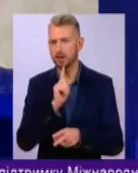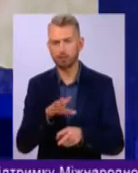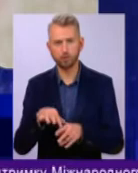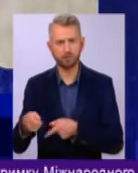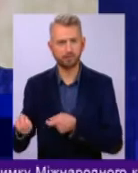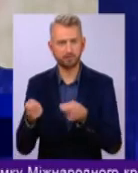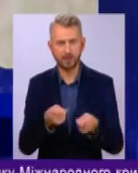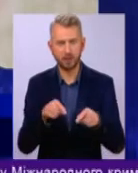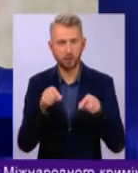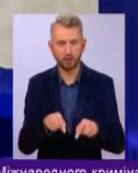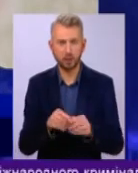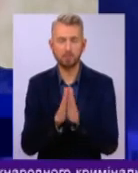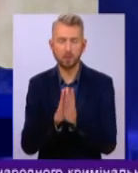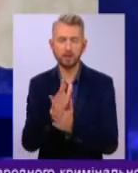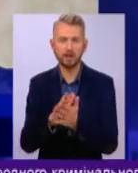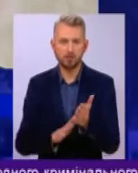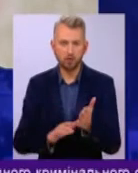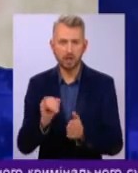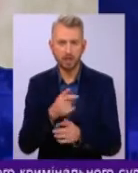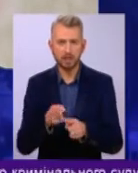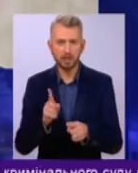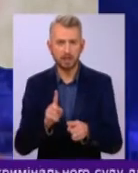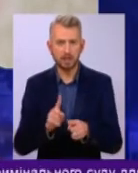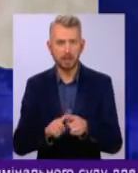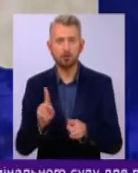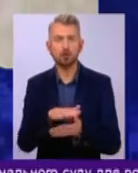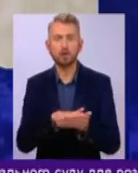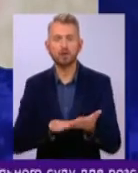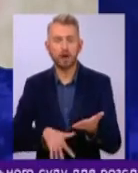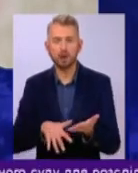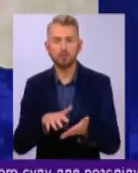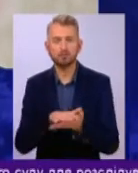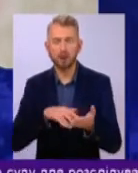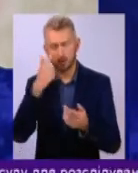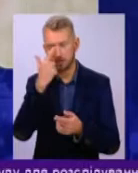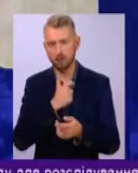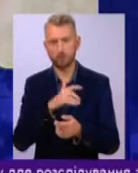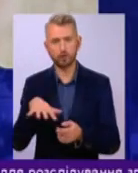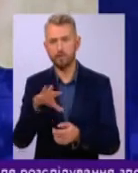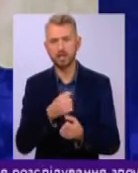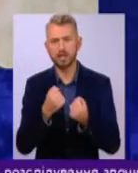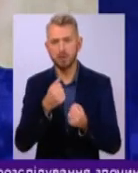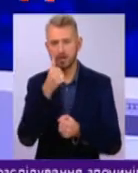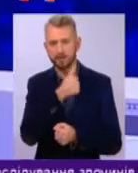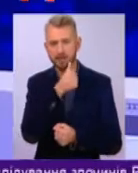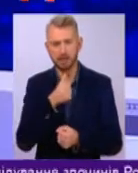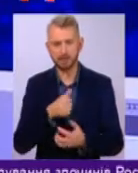сюди. Просив вибачення, і все, що далі, як далі, він не повідомив. Все тримається у секреті.